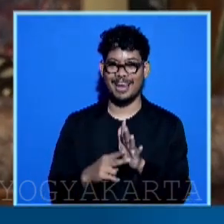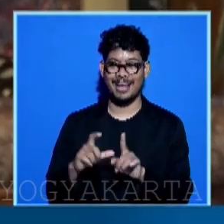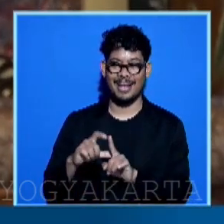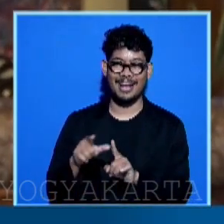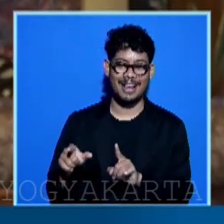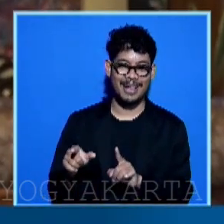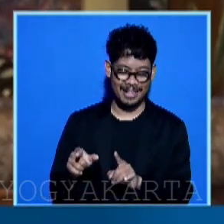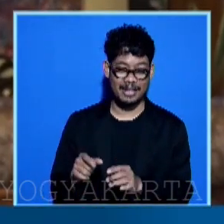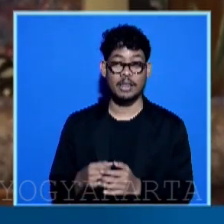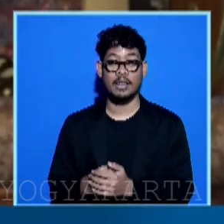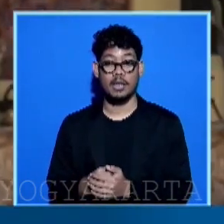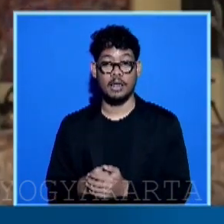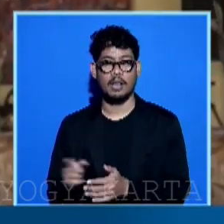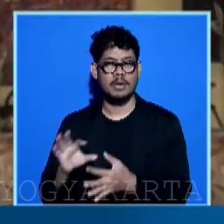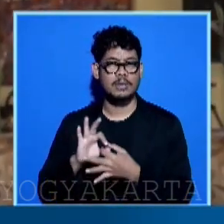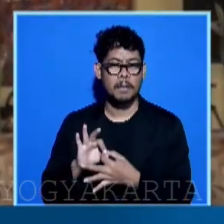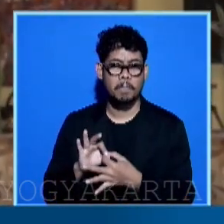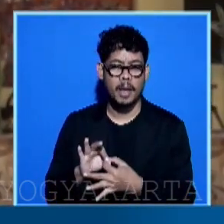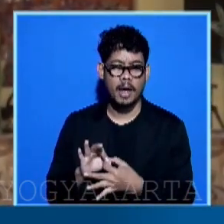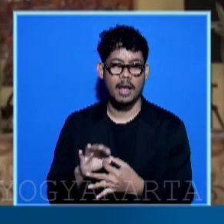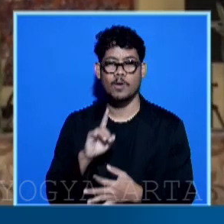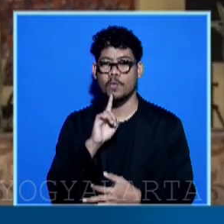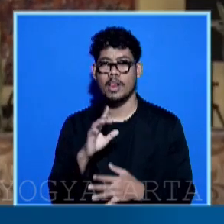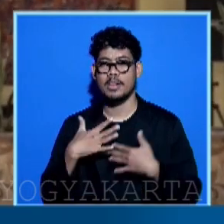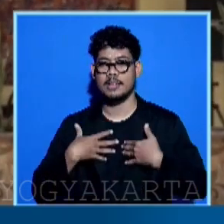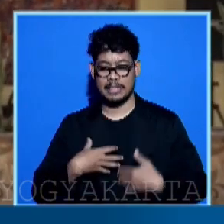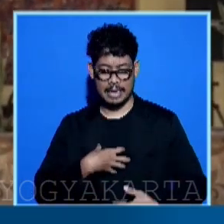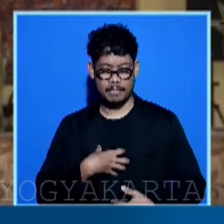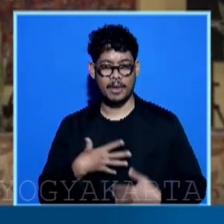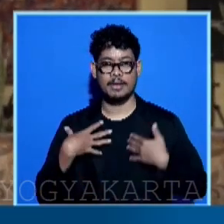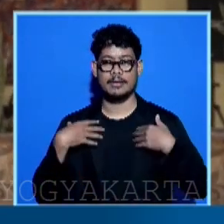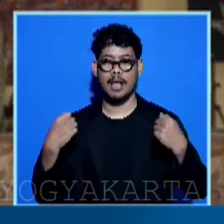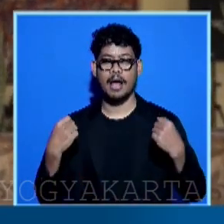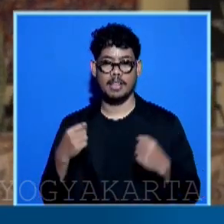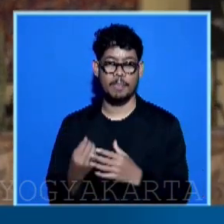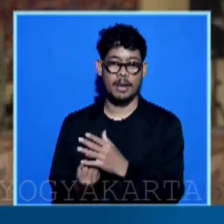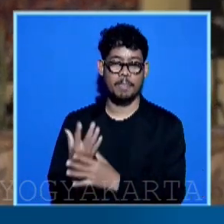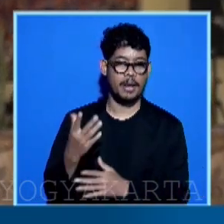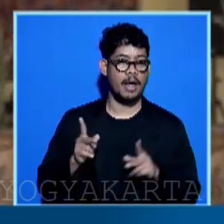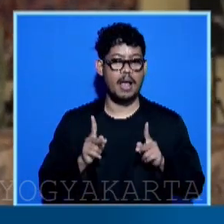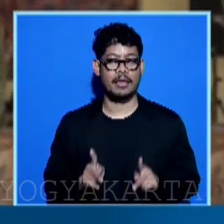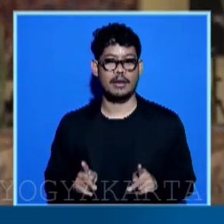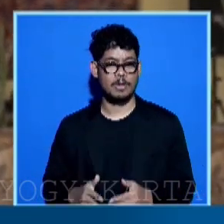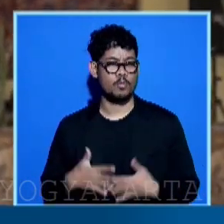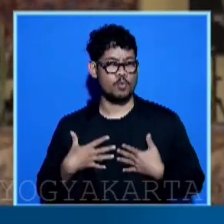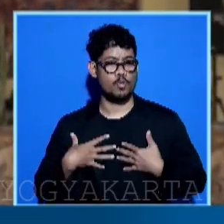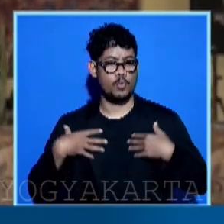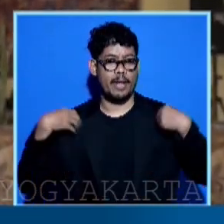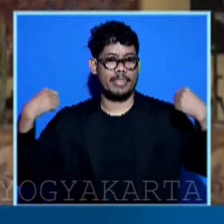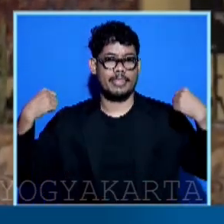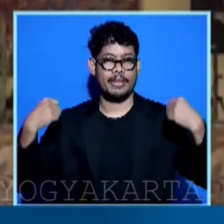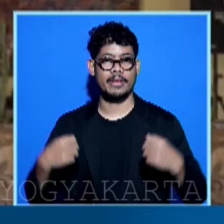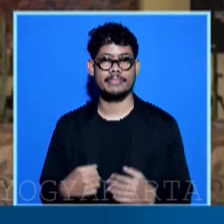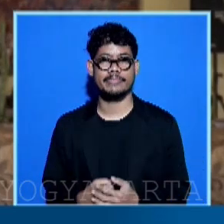bagaimana tentang kesehatan mental lalu pembangunan karakter sdmdiy yang kuat yang kita kenal dengan karakter